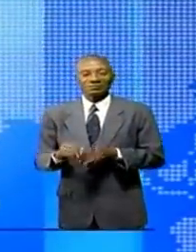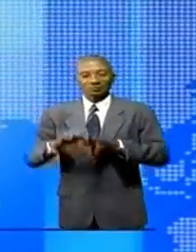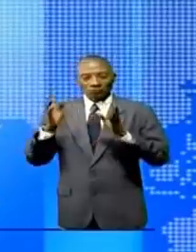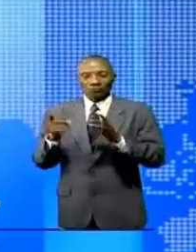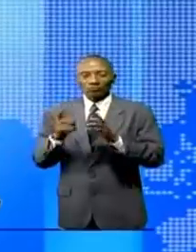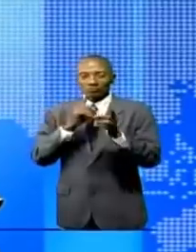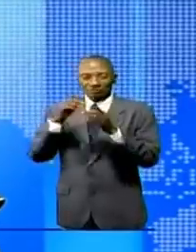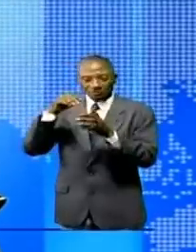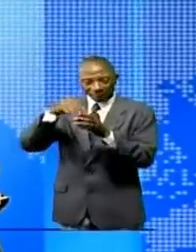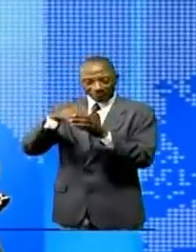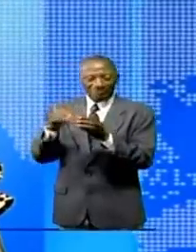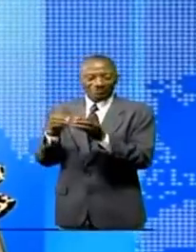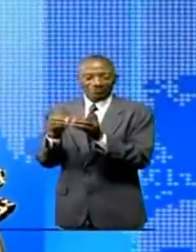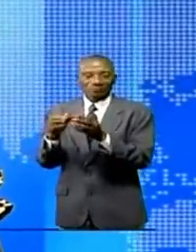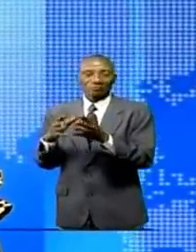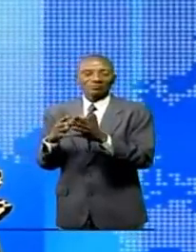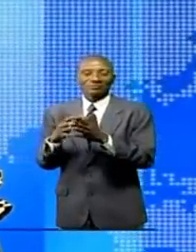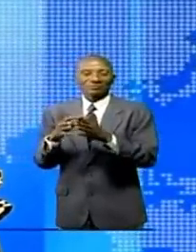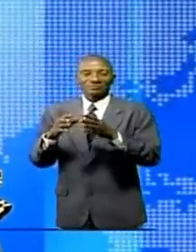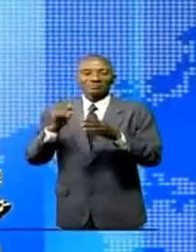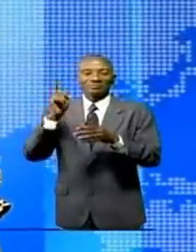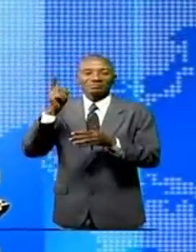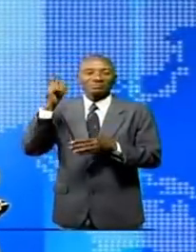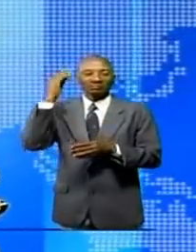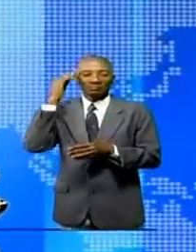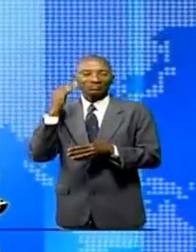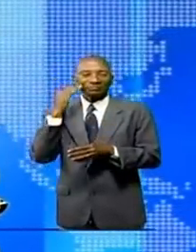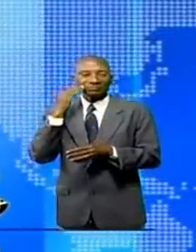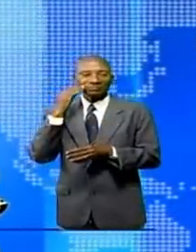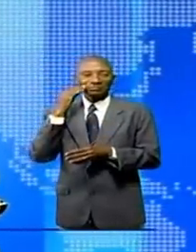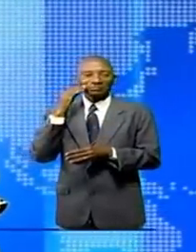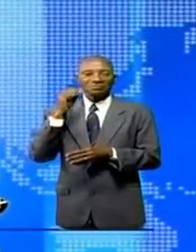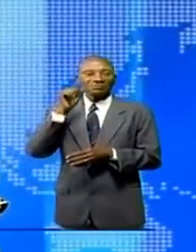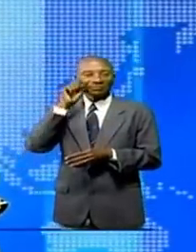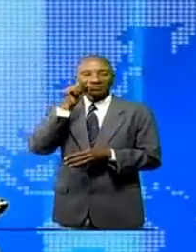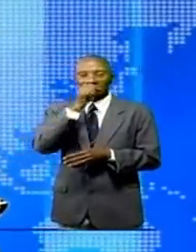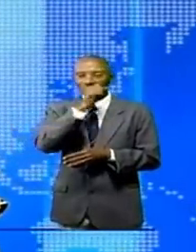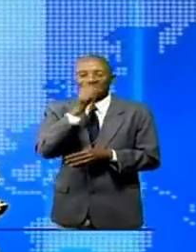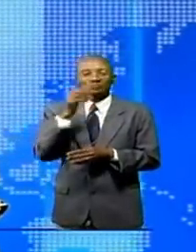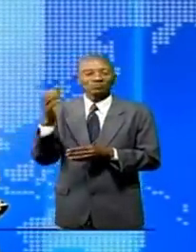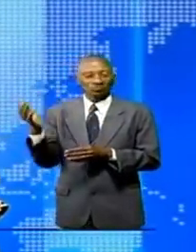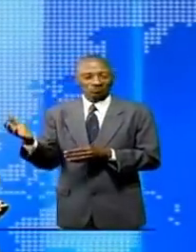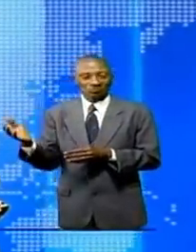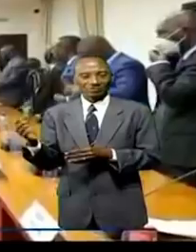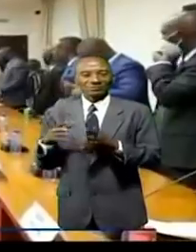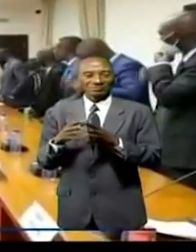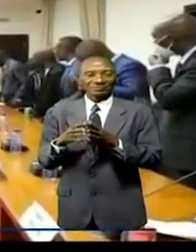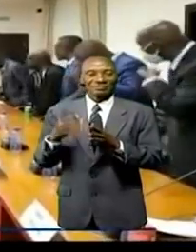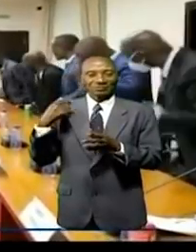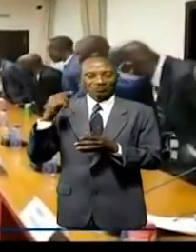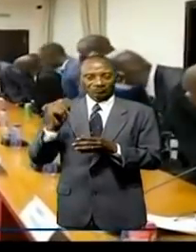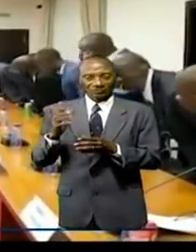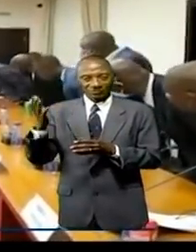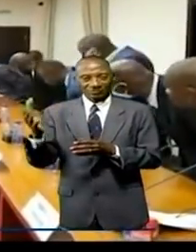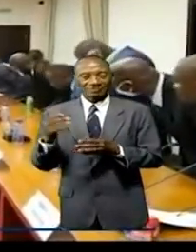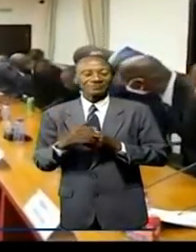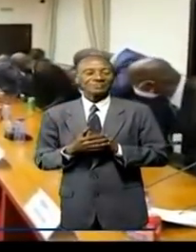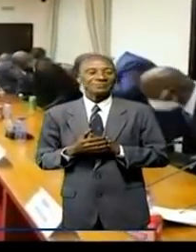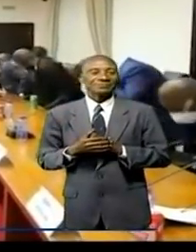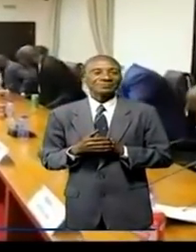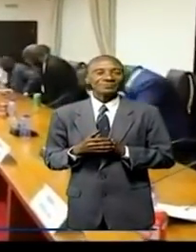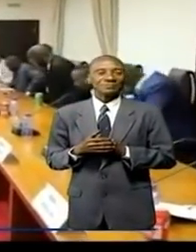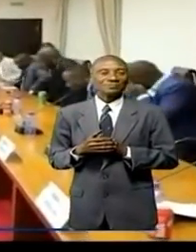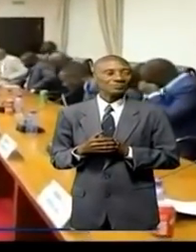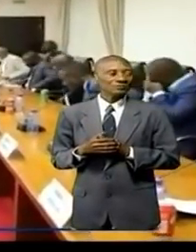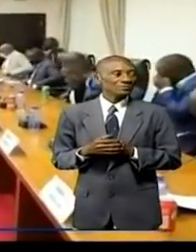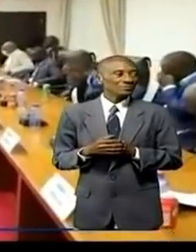Jean-Michel Samakonde a initié avec la société civile de cette province, Pati Tondouang. La table ronde sur la paix et le développement du